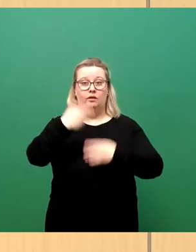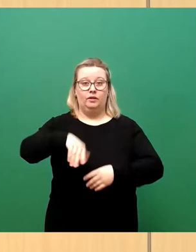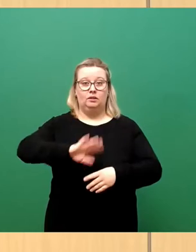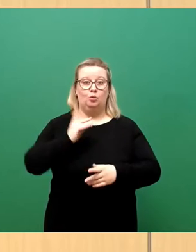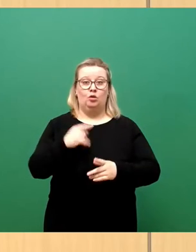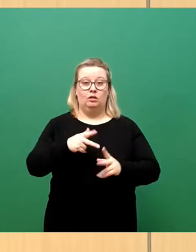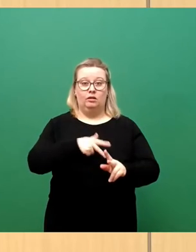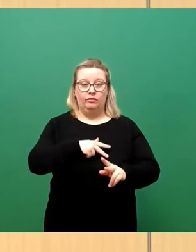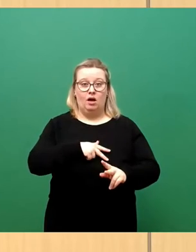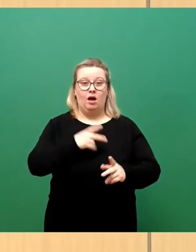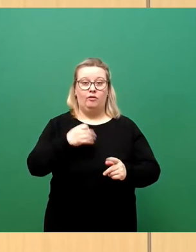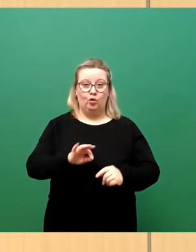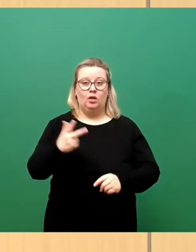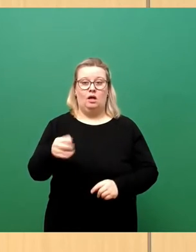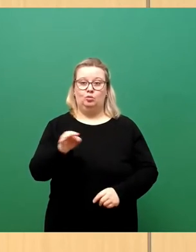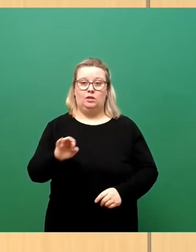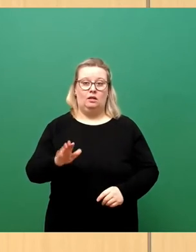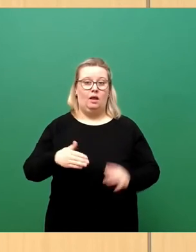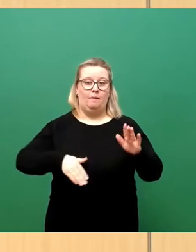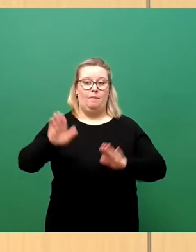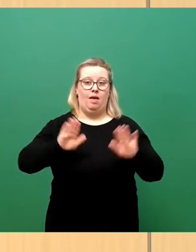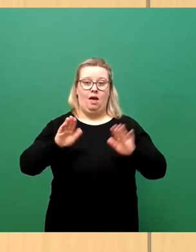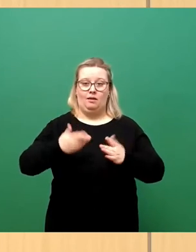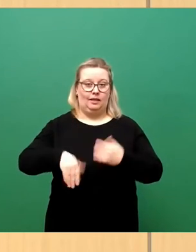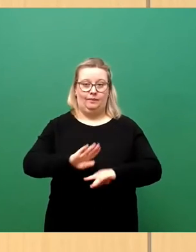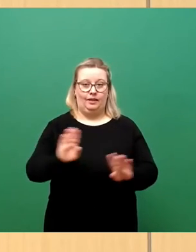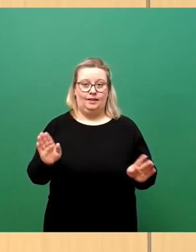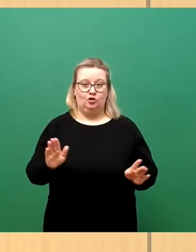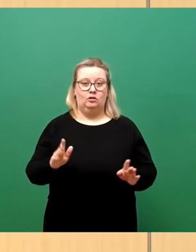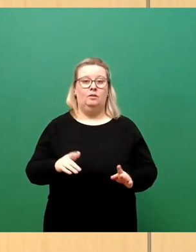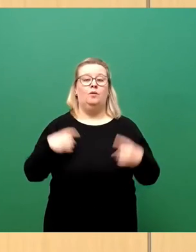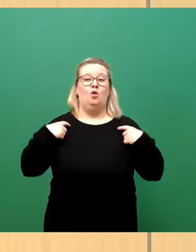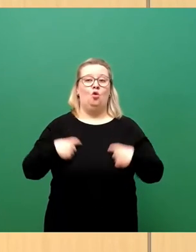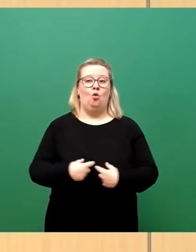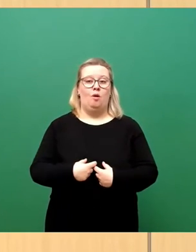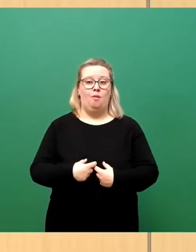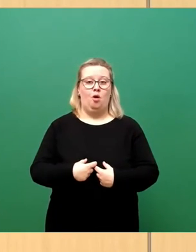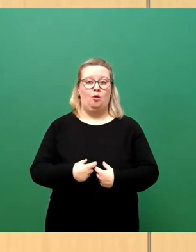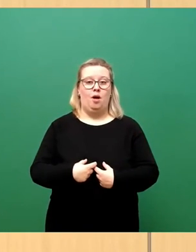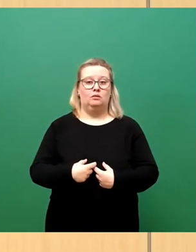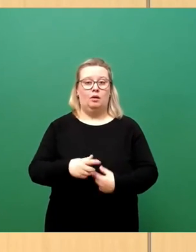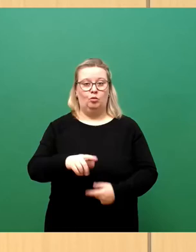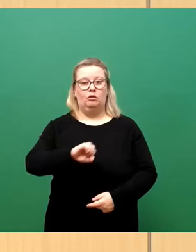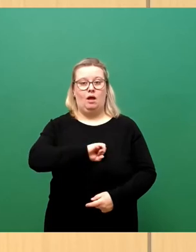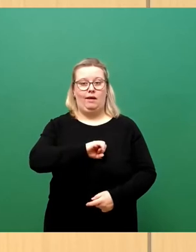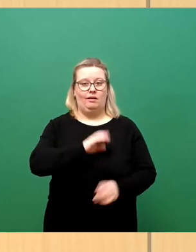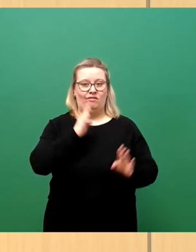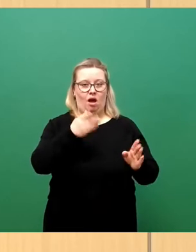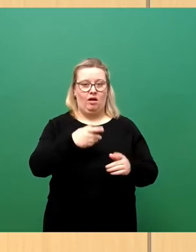mehr für das 30%-Modell gibt. Der OB stimmte entgegen dem Rat seiner eigenen Fachverwaltung